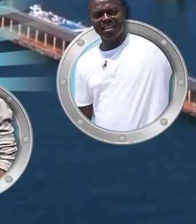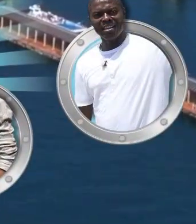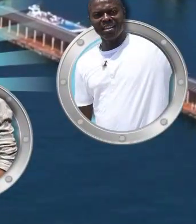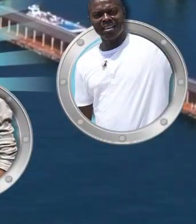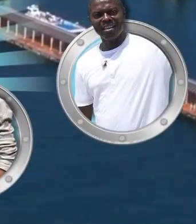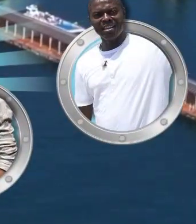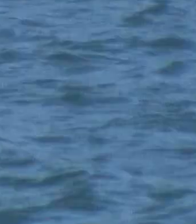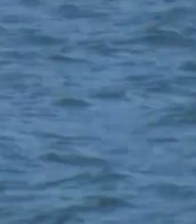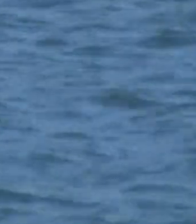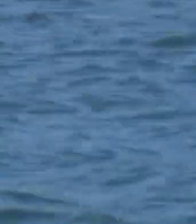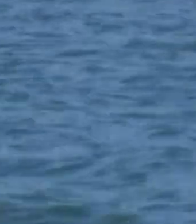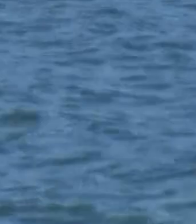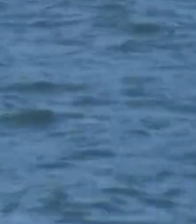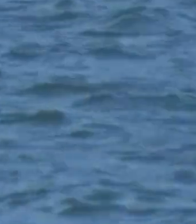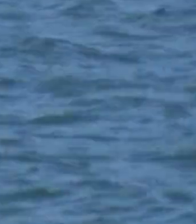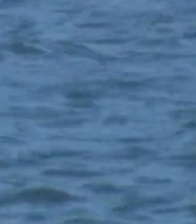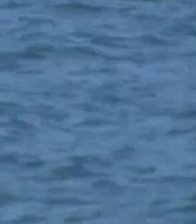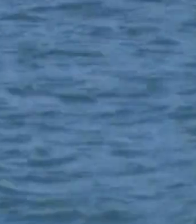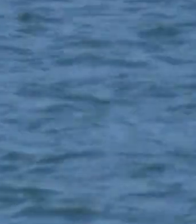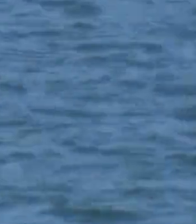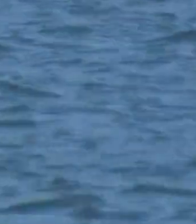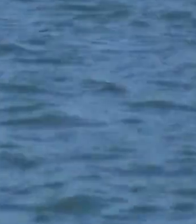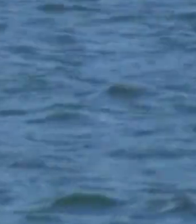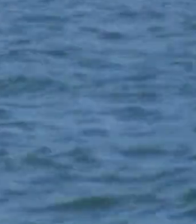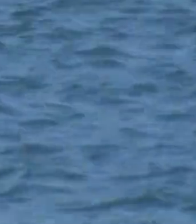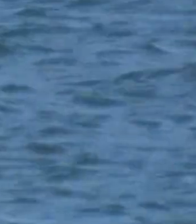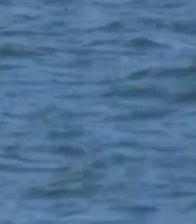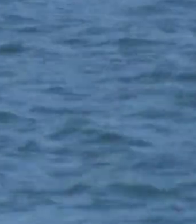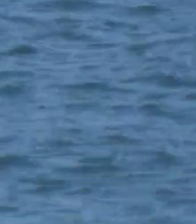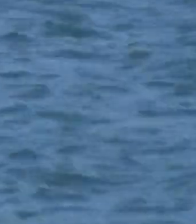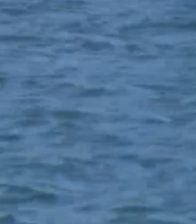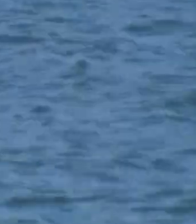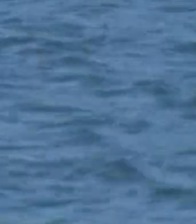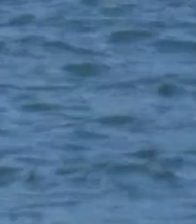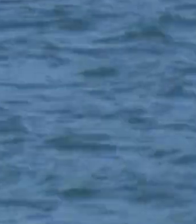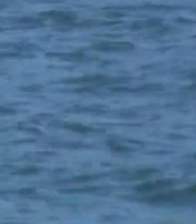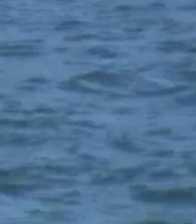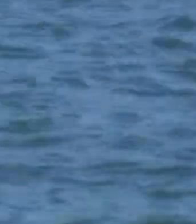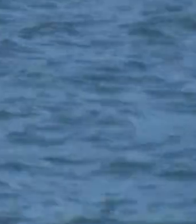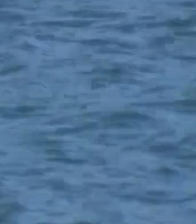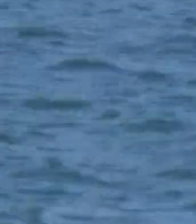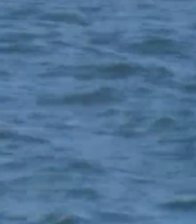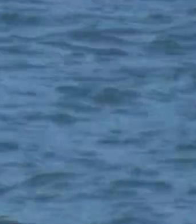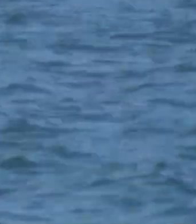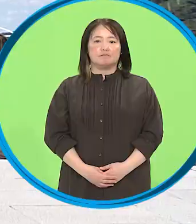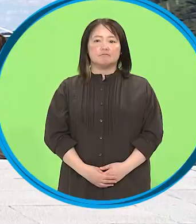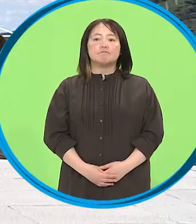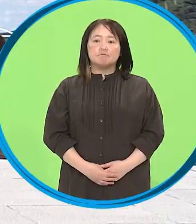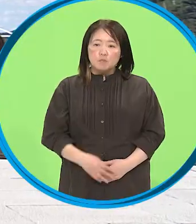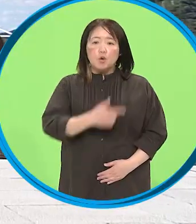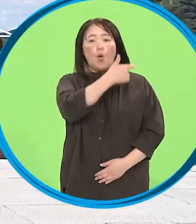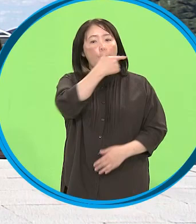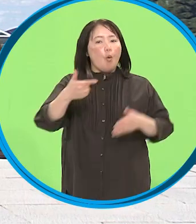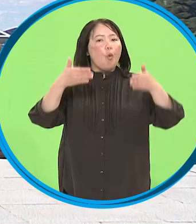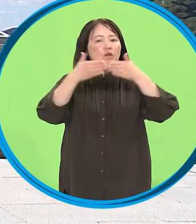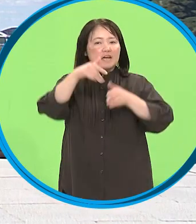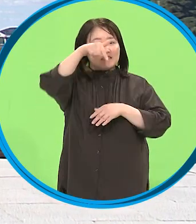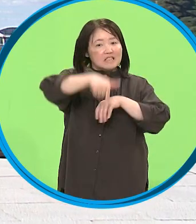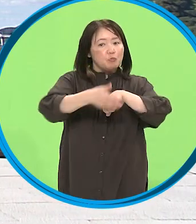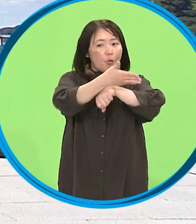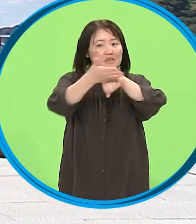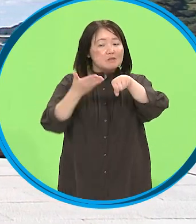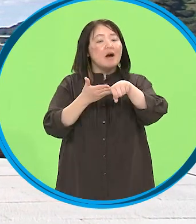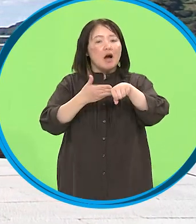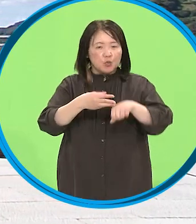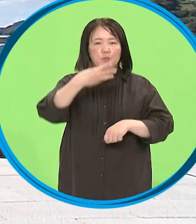ーニ ー、プレゼンテッドバイクレシリー、クレシの提供でお送りします。ジャーニーズ